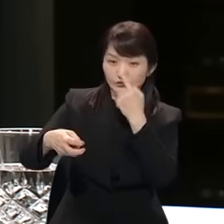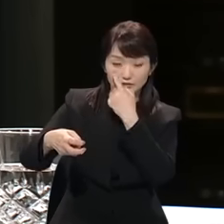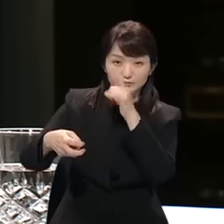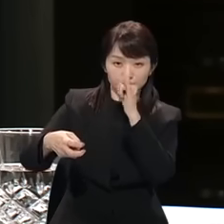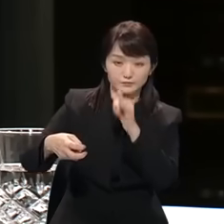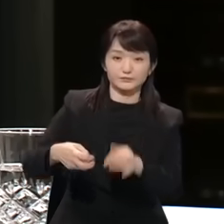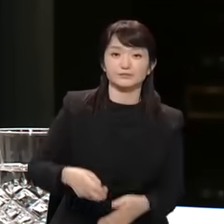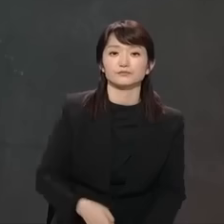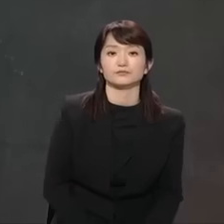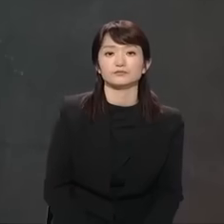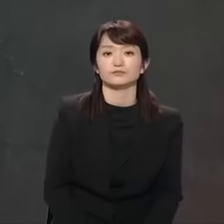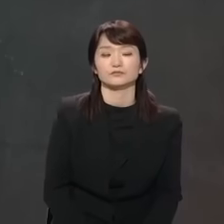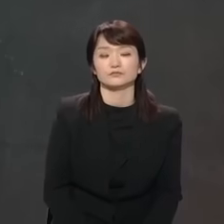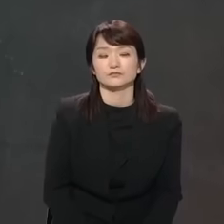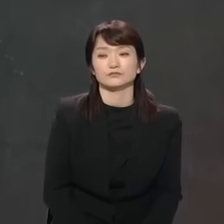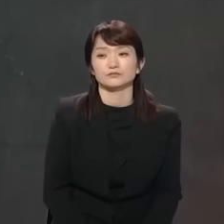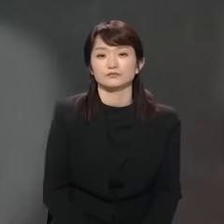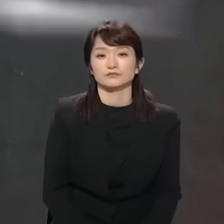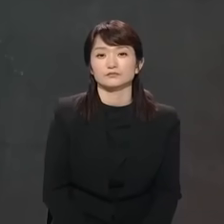짚어보죠.